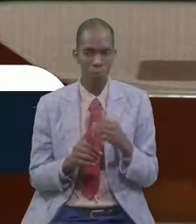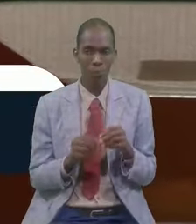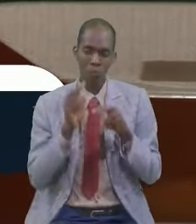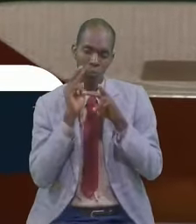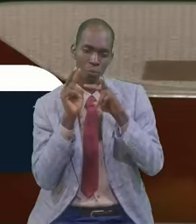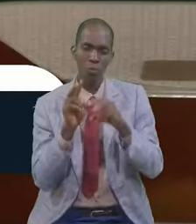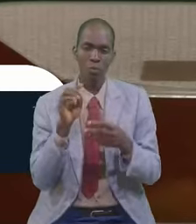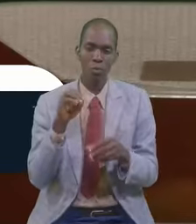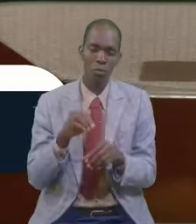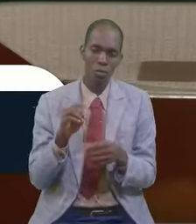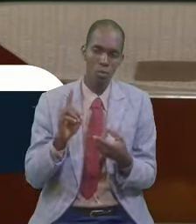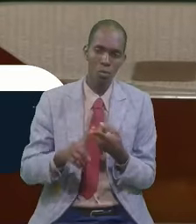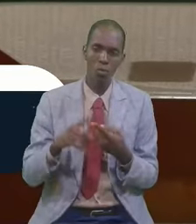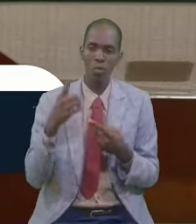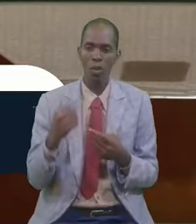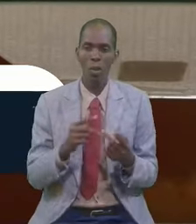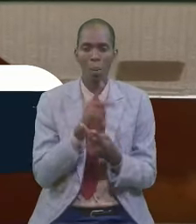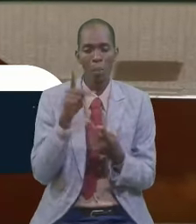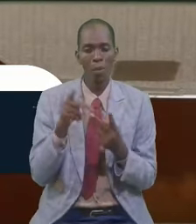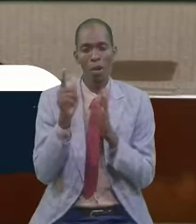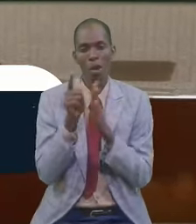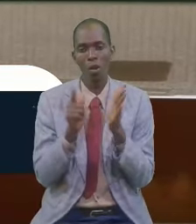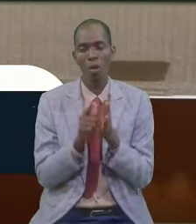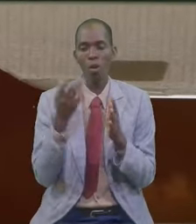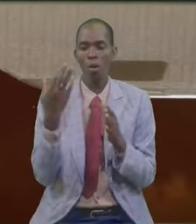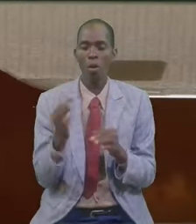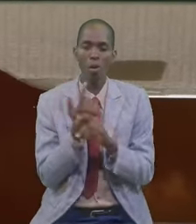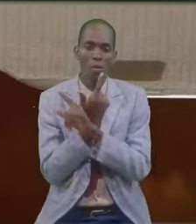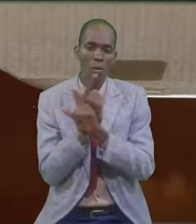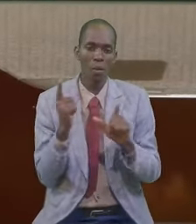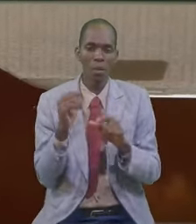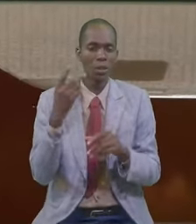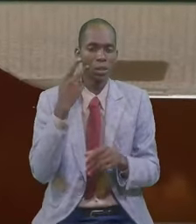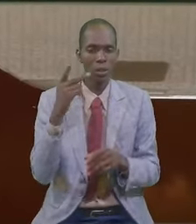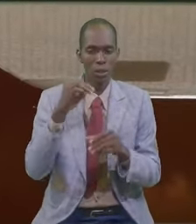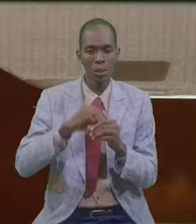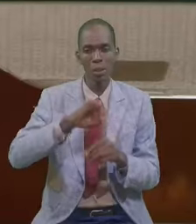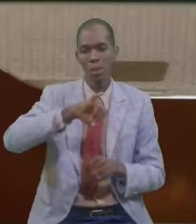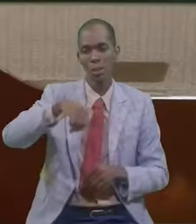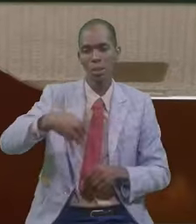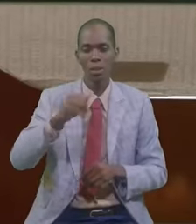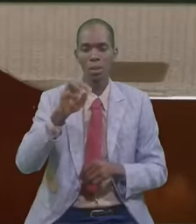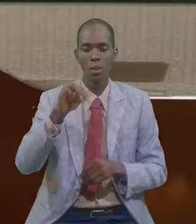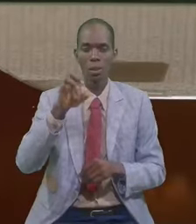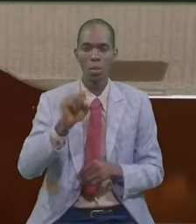loi parfaite de la liberté. Nous lisons en